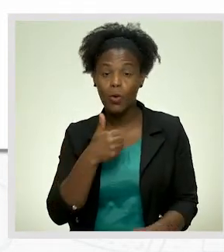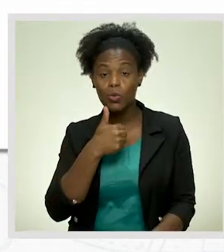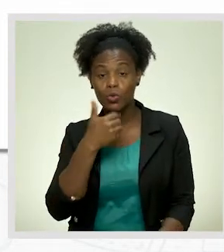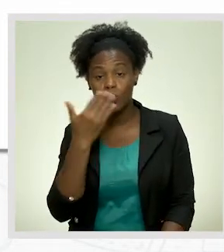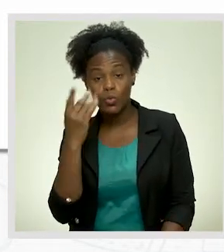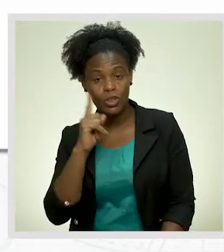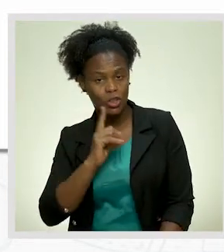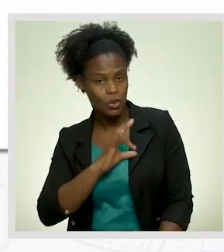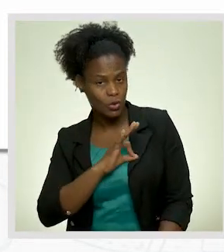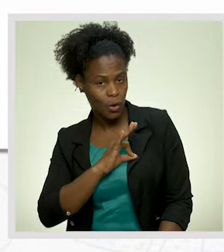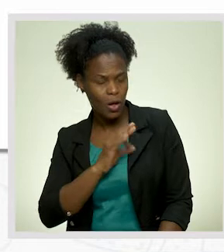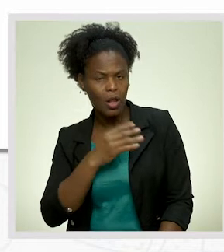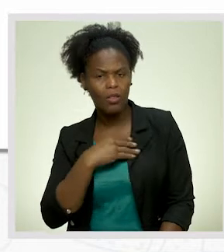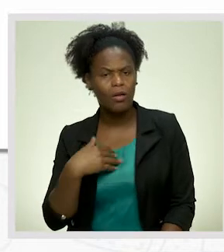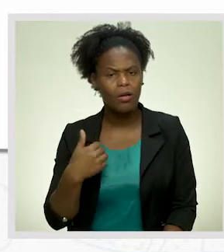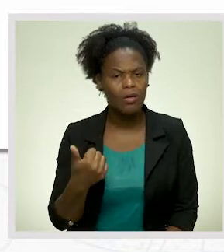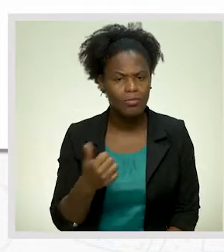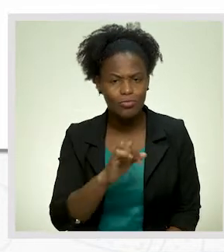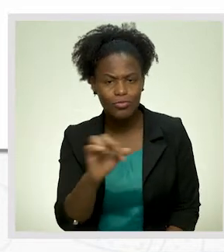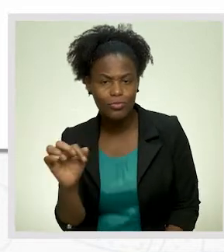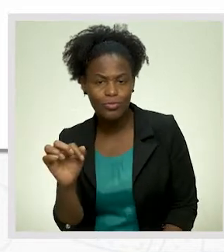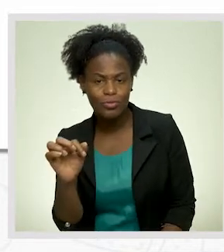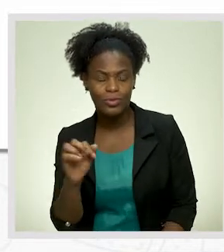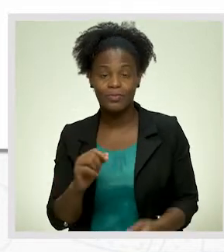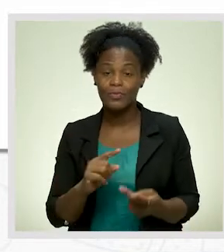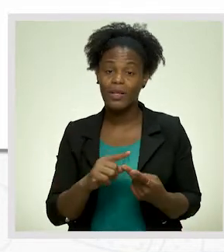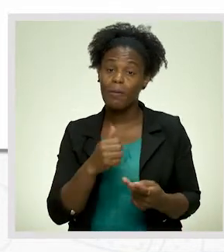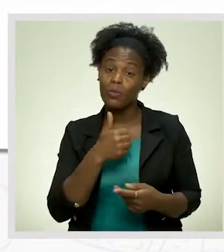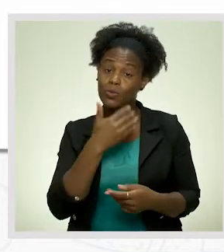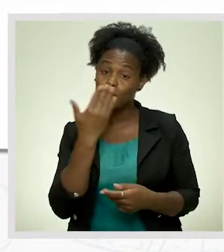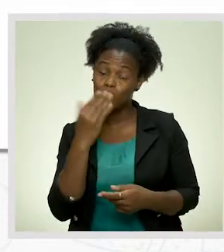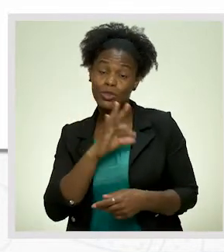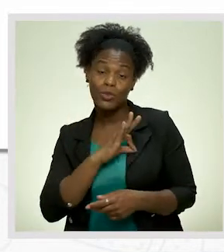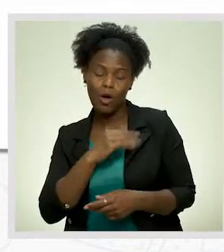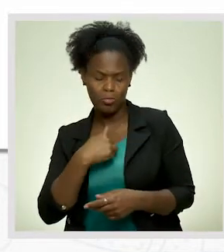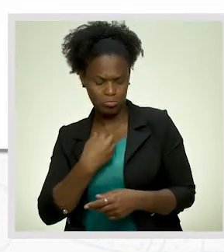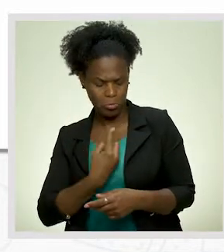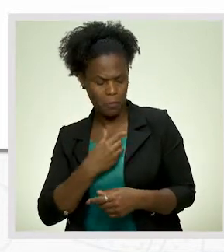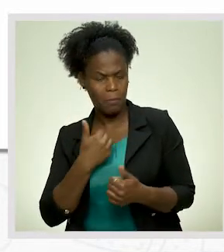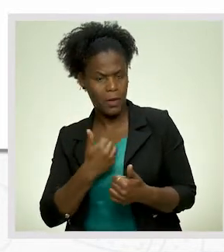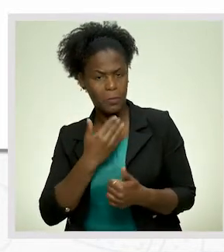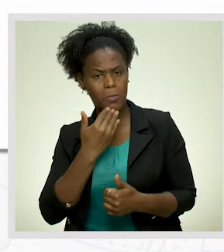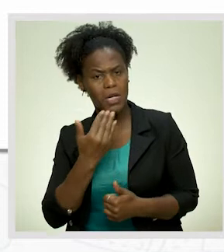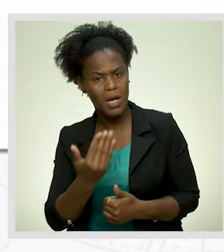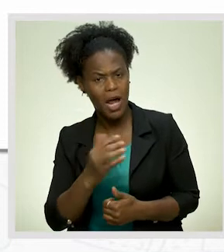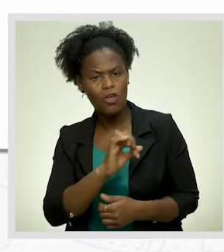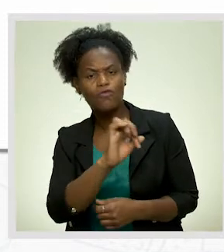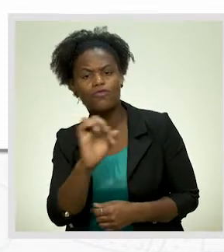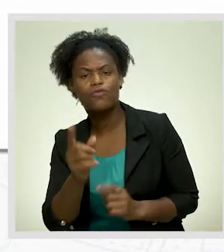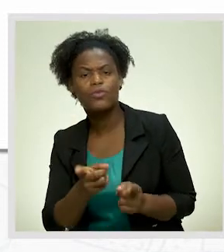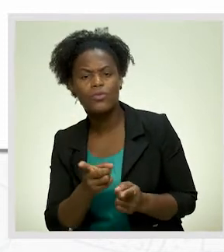bonjour madame, comment allez-vous? Bonjour monsieur, je vais bien merci. Et